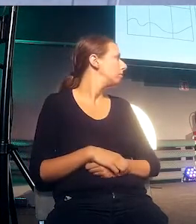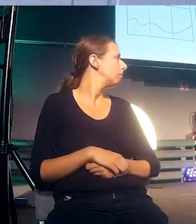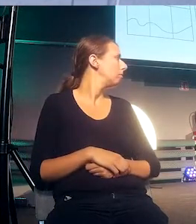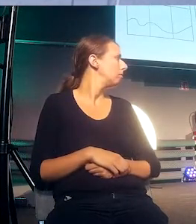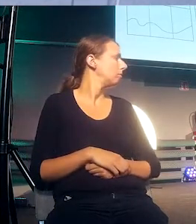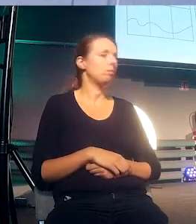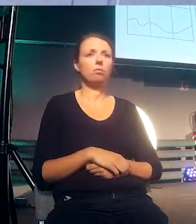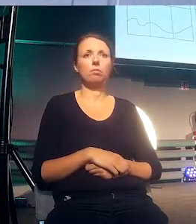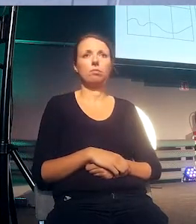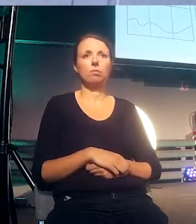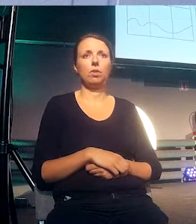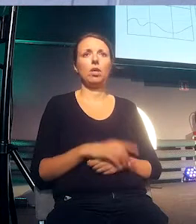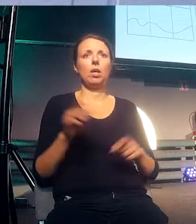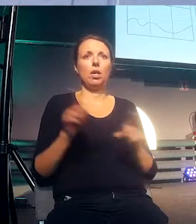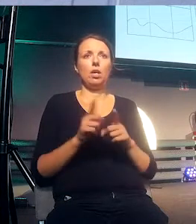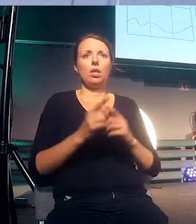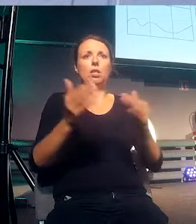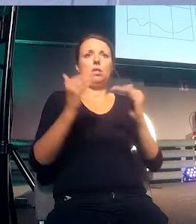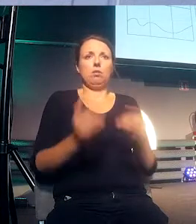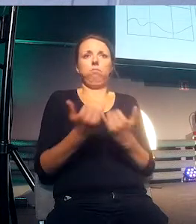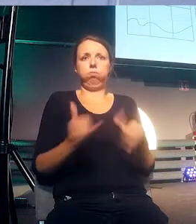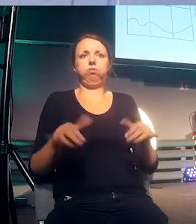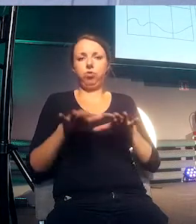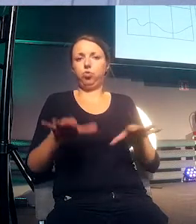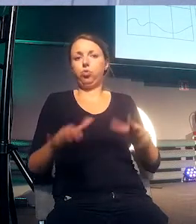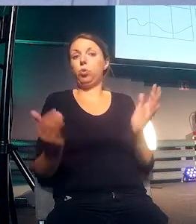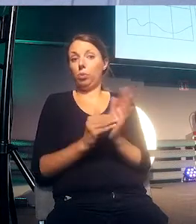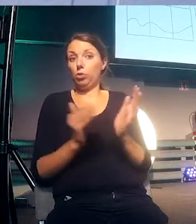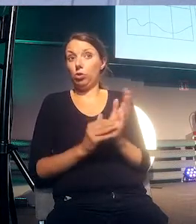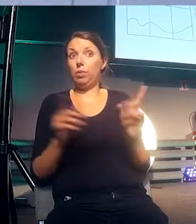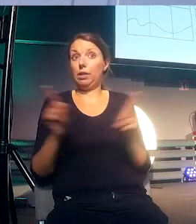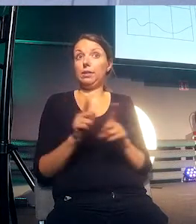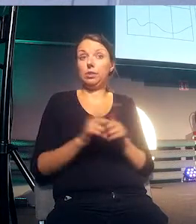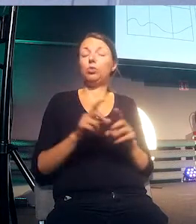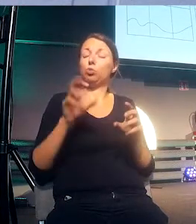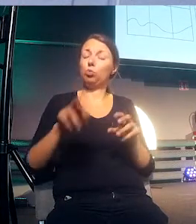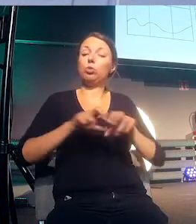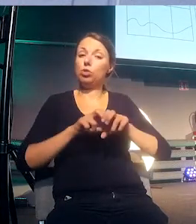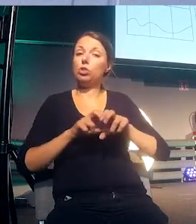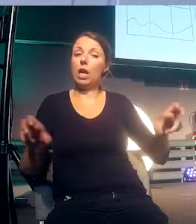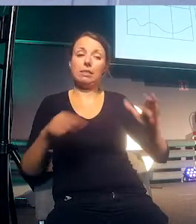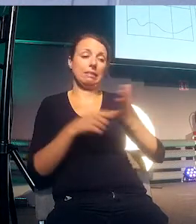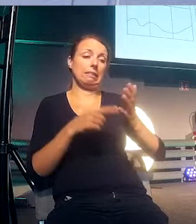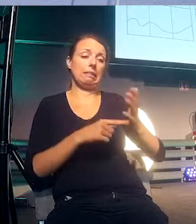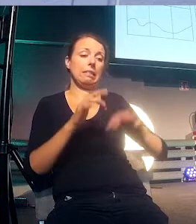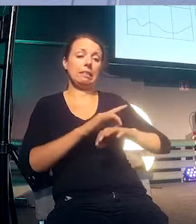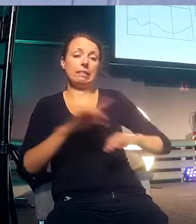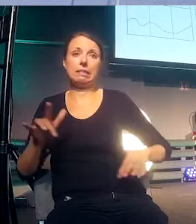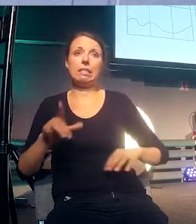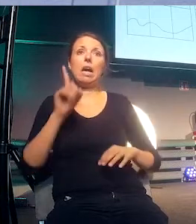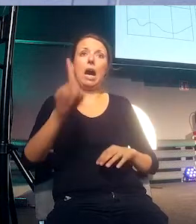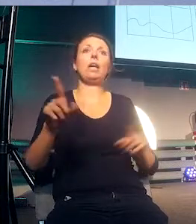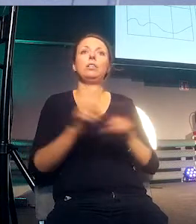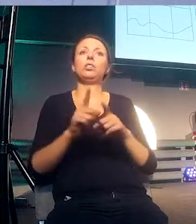pożyteczna, zajmuje trochę dużo czasu, ale zwłaszcza w początkowej fazie projektu z mojego doświadczenia wynika, że jest bardzo